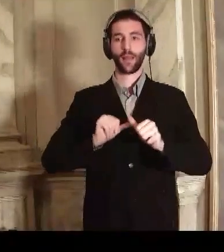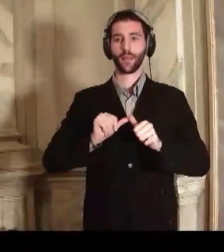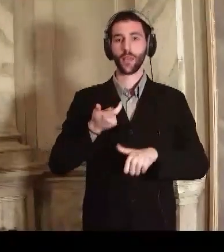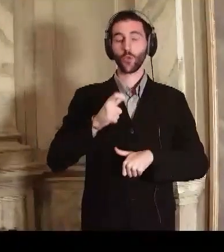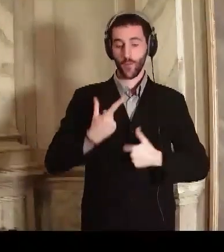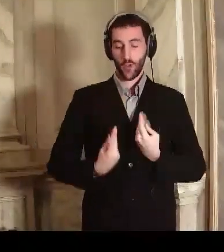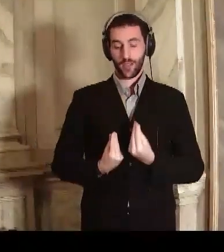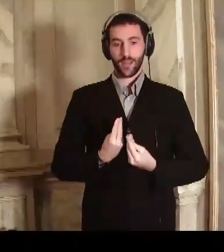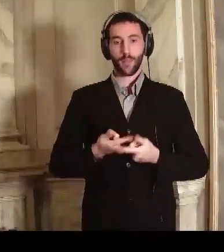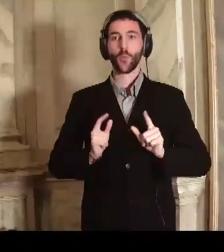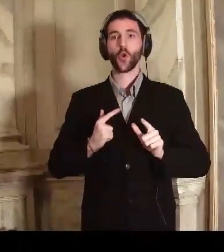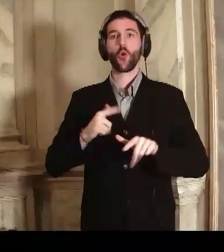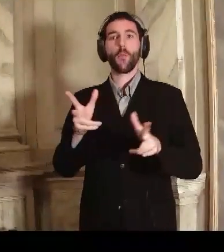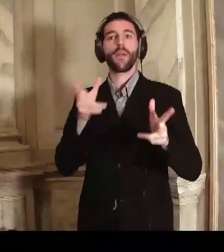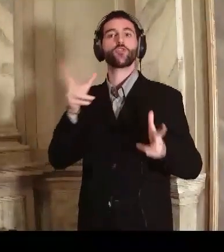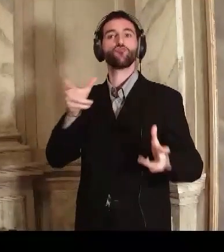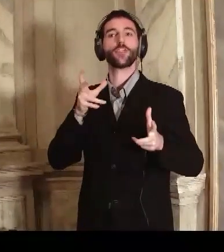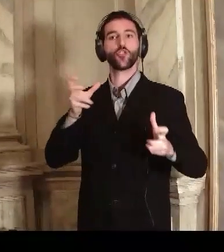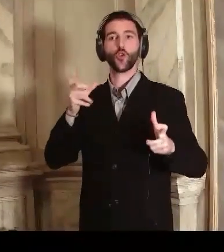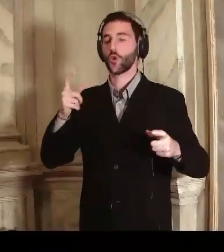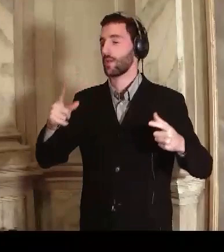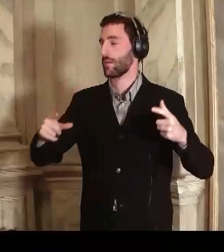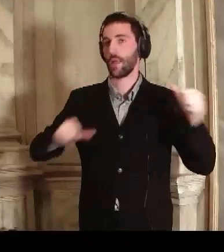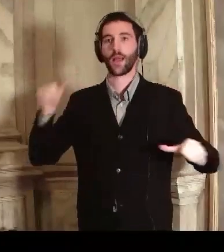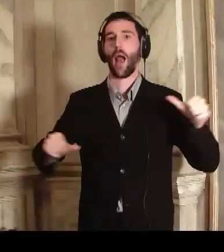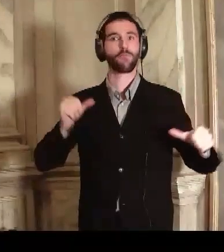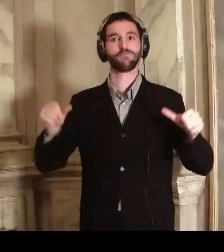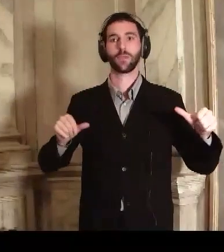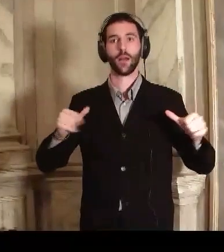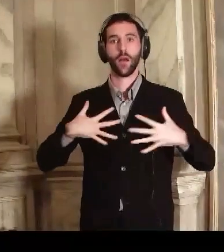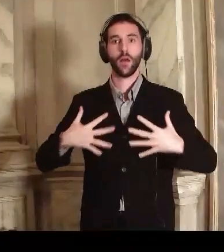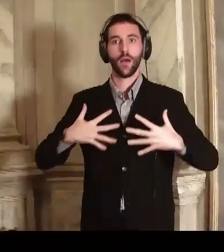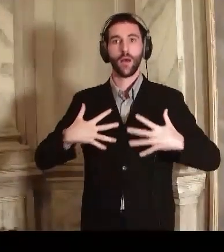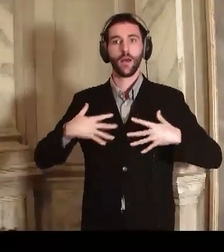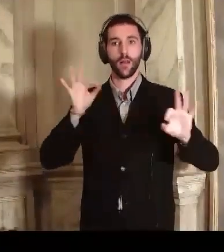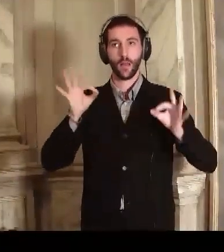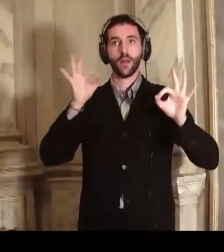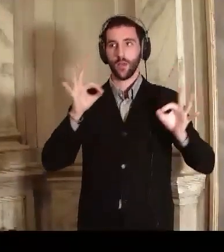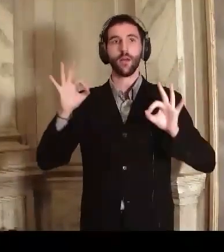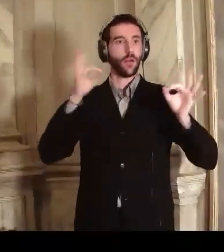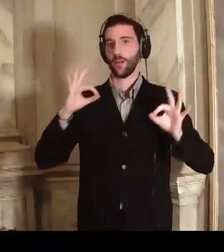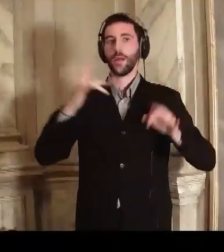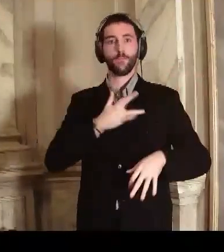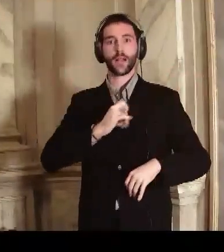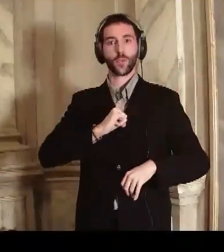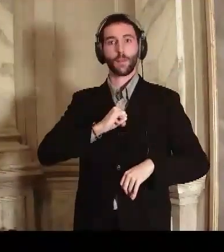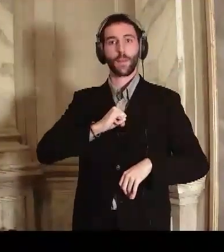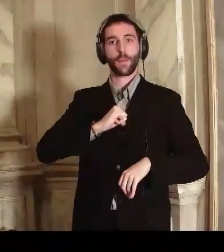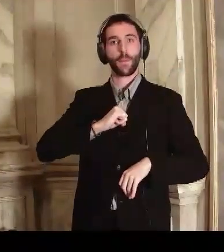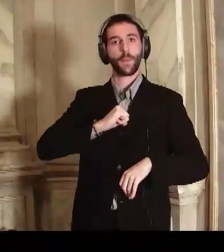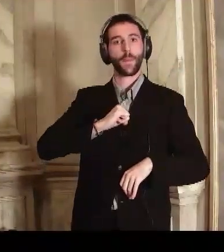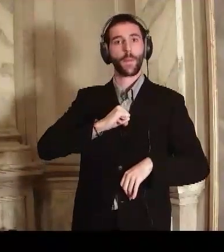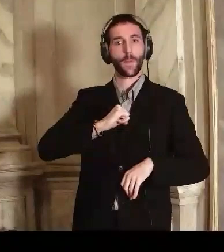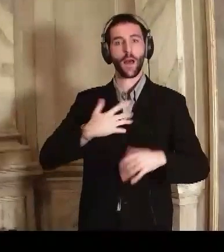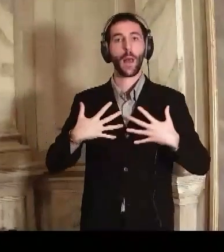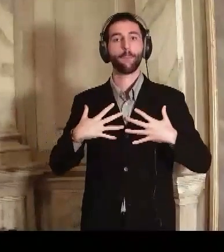noi alterano le nostre percezioni in tempo reale. Il respiro si accelera, gli occhi guizzano, il battito cardiaco aumenta